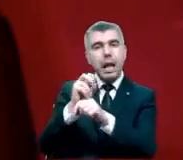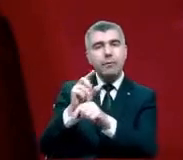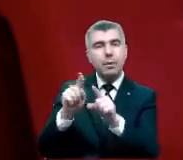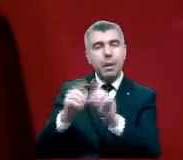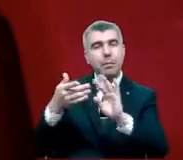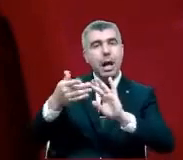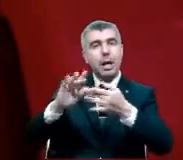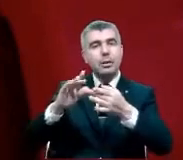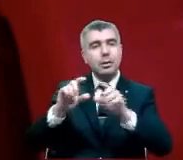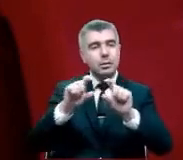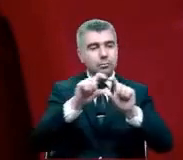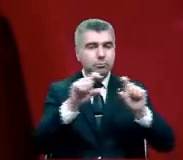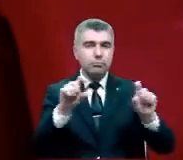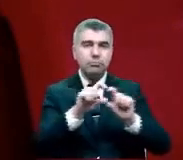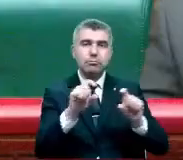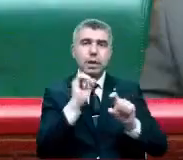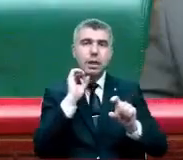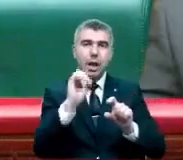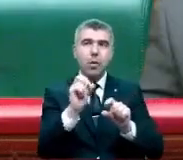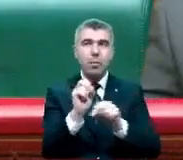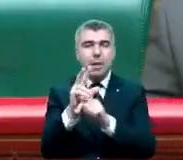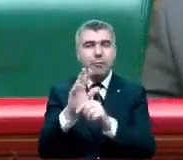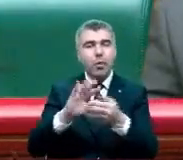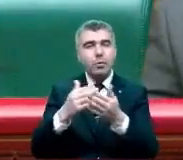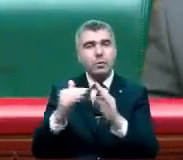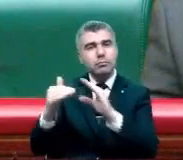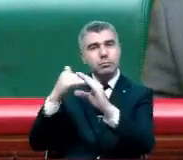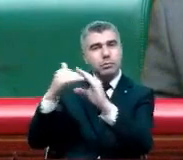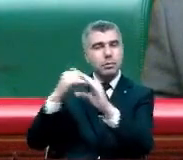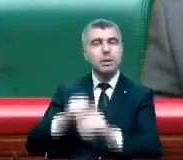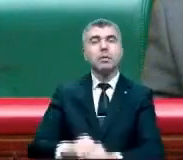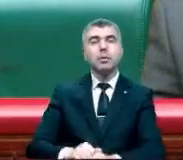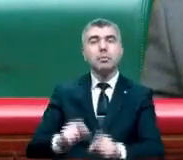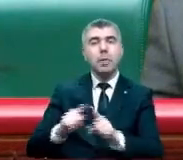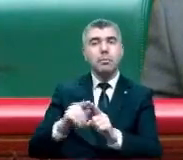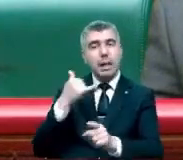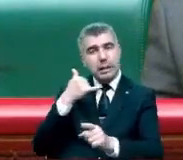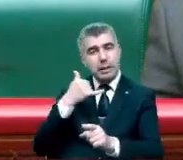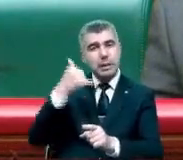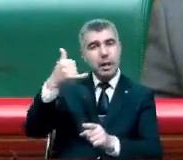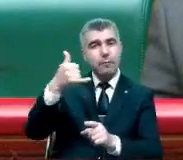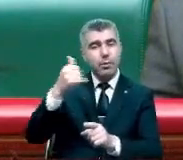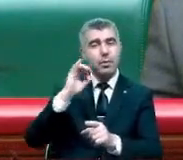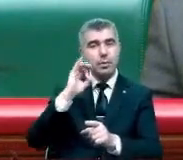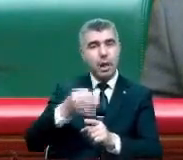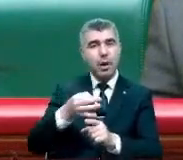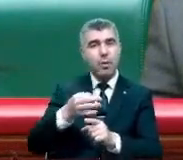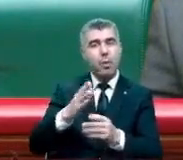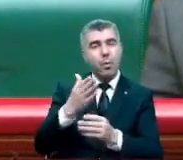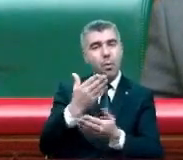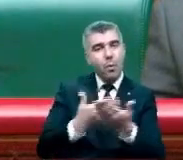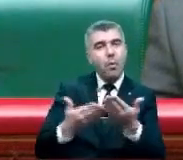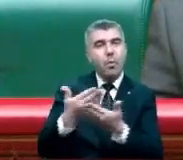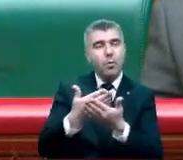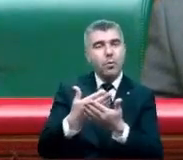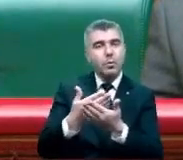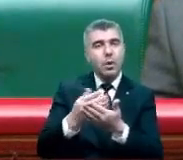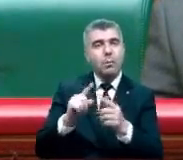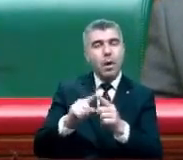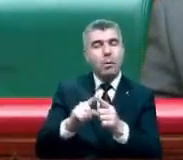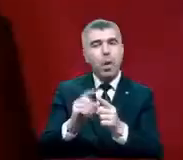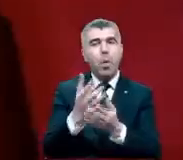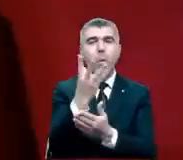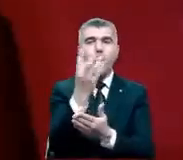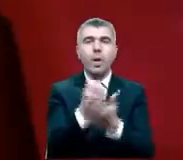للمكتب لاستقبال الشكاوى ديال المسافرين والملاحظات ديالهم، توفير خدمة الاتصال بالشبكة اللاسلكية ويفي